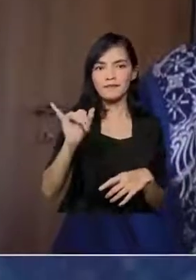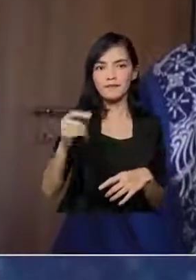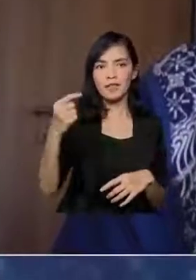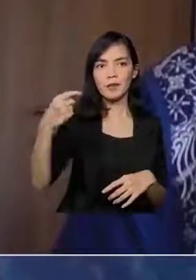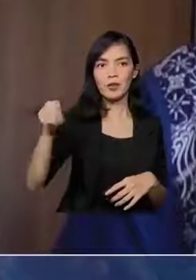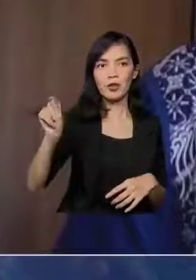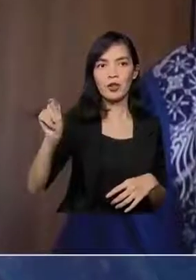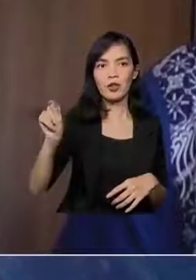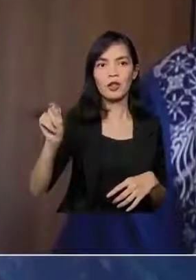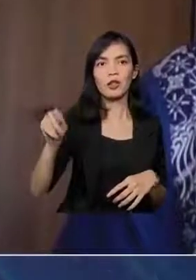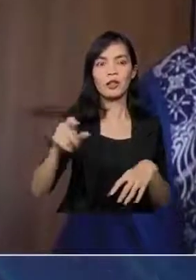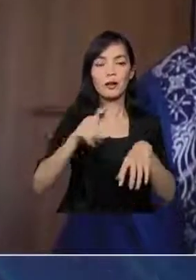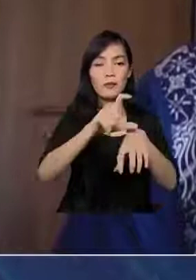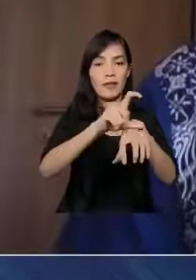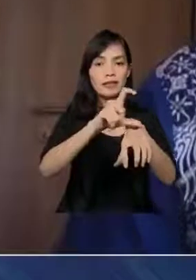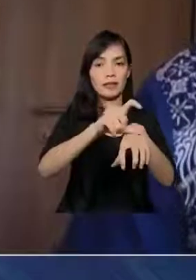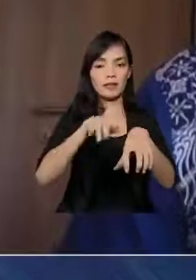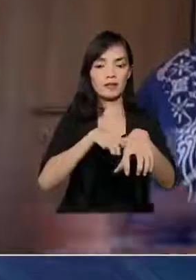bye